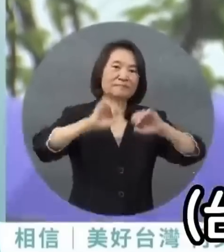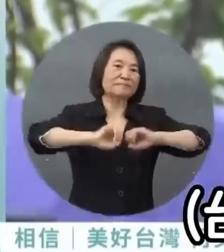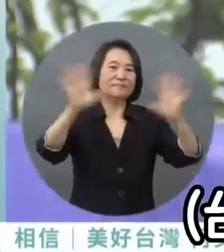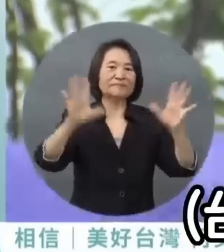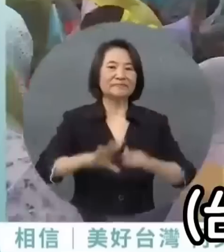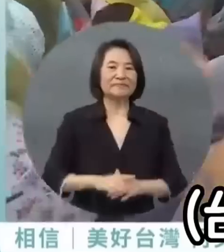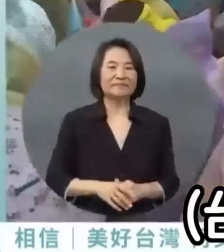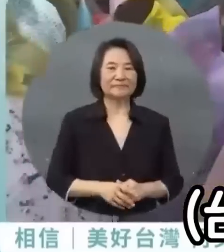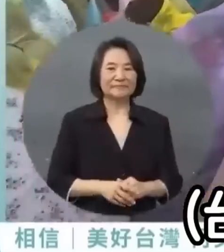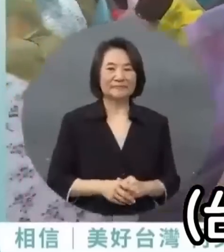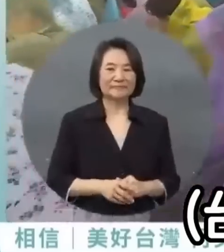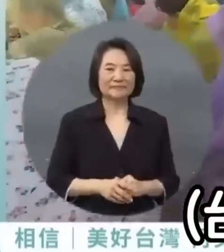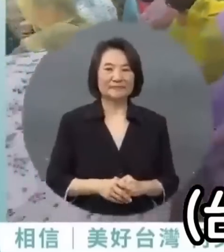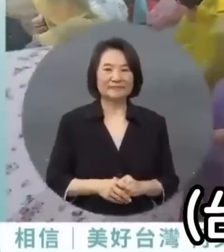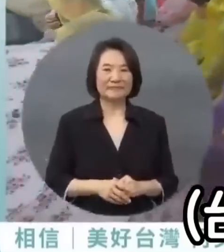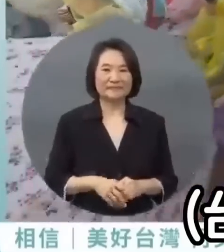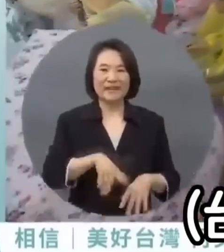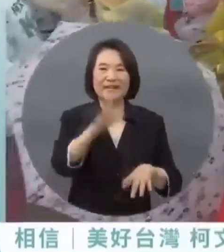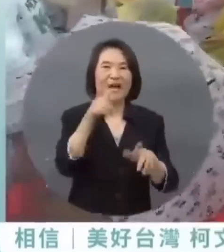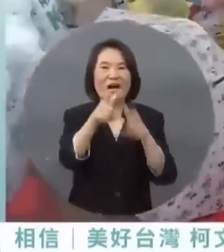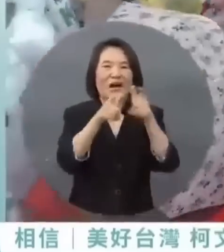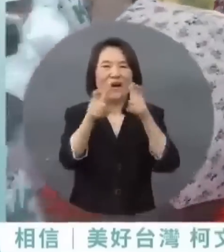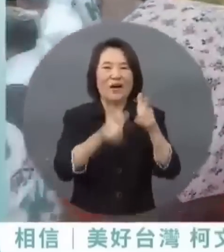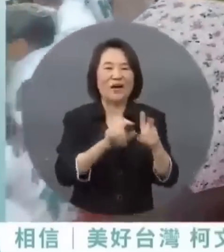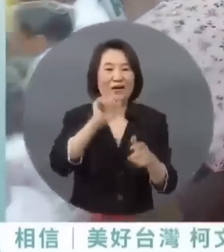台湾的选择， 柯文哲。